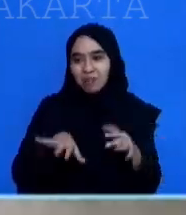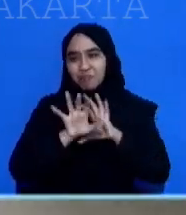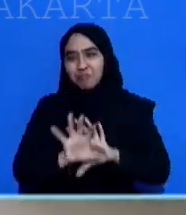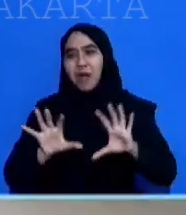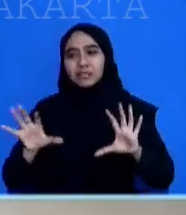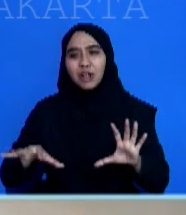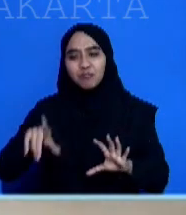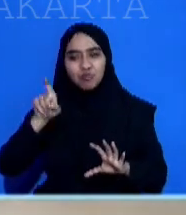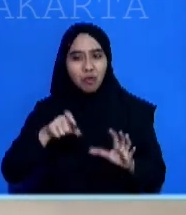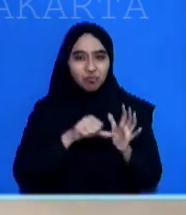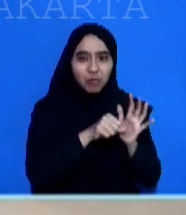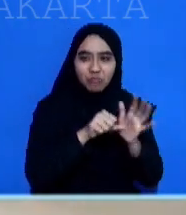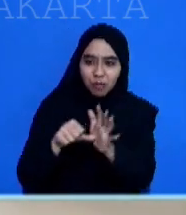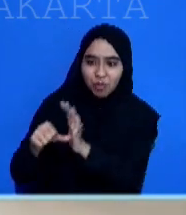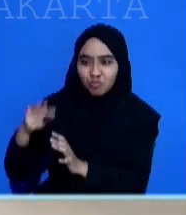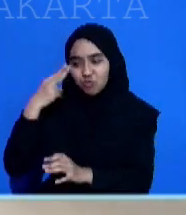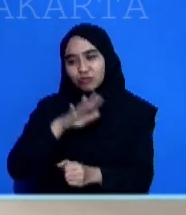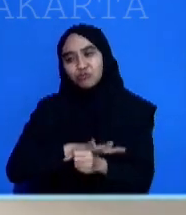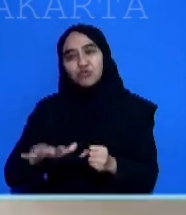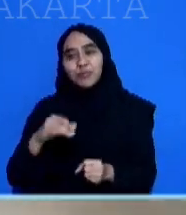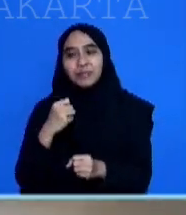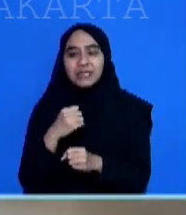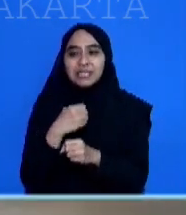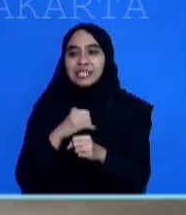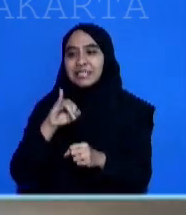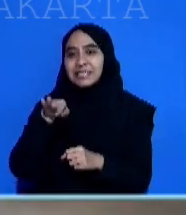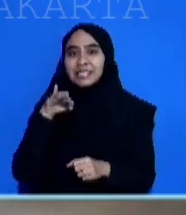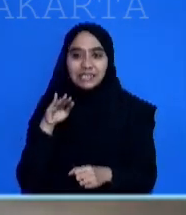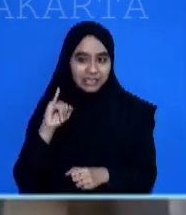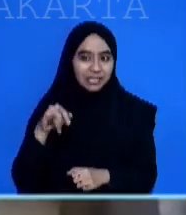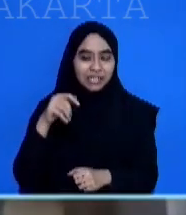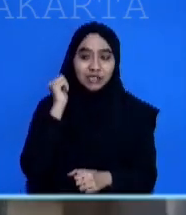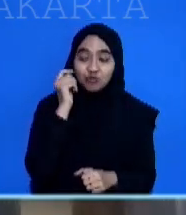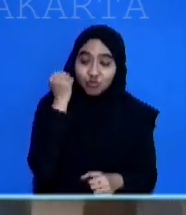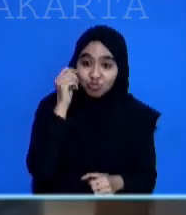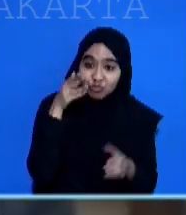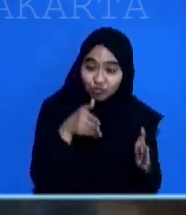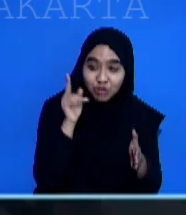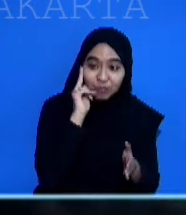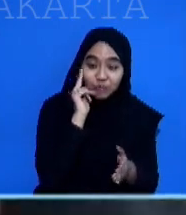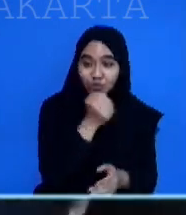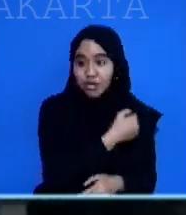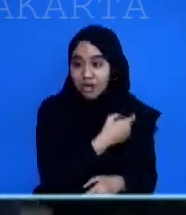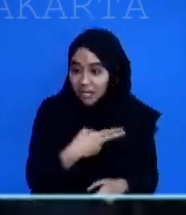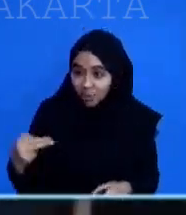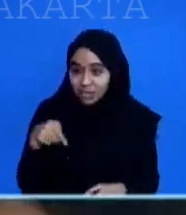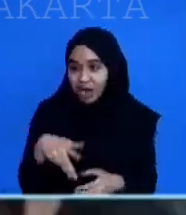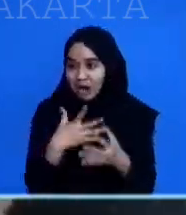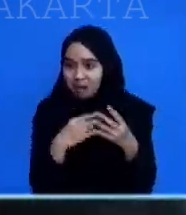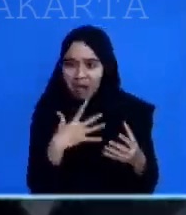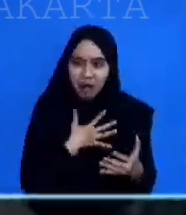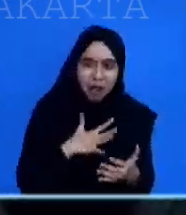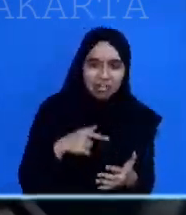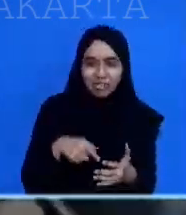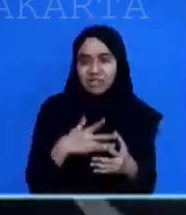masih perlu dibantu untuk memenuhi kecukupan gizi termasuk ibu-ibu di Indonesia yang butuh dibantu untuk mengatasi kekhawatiran masalah